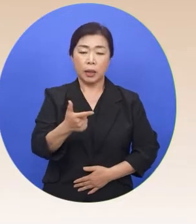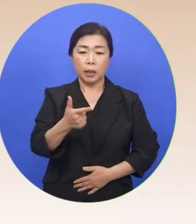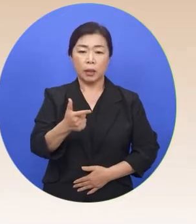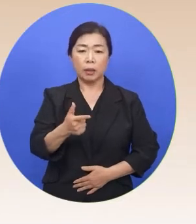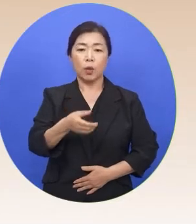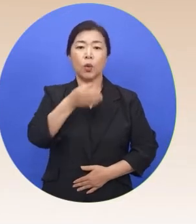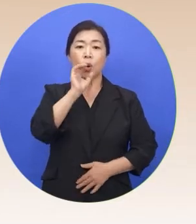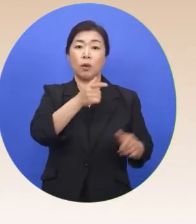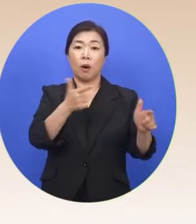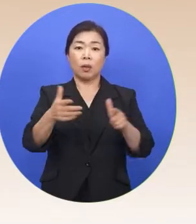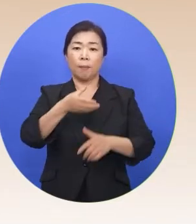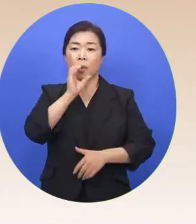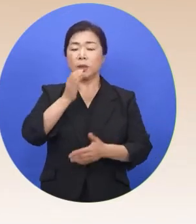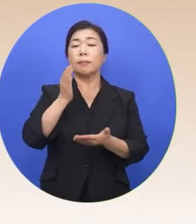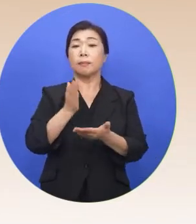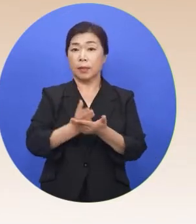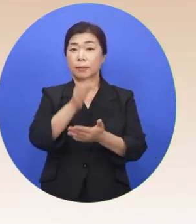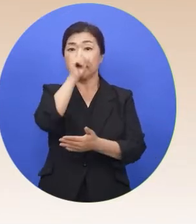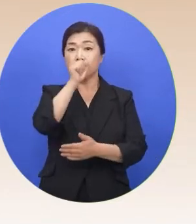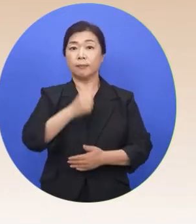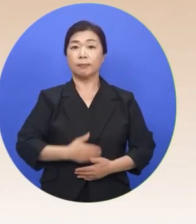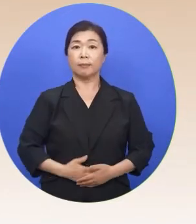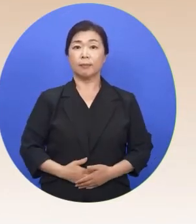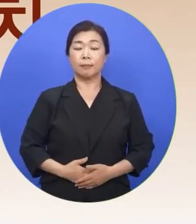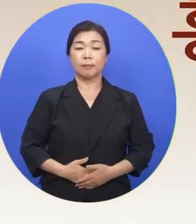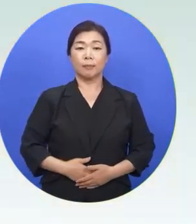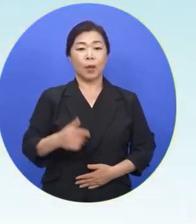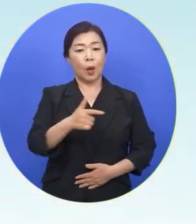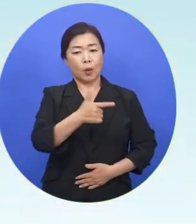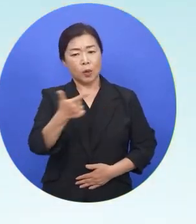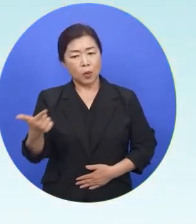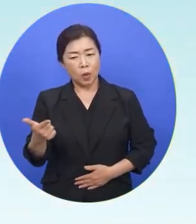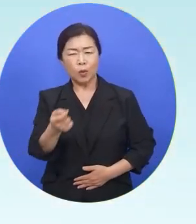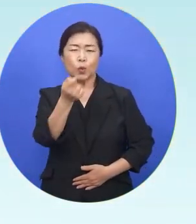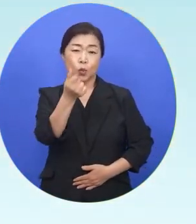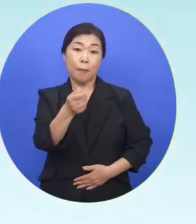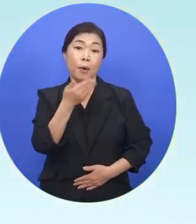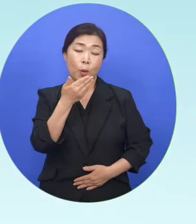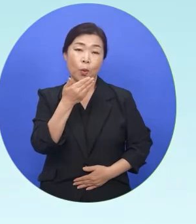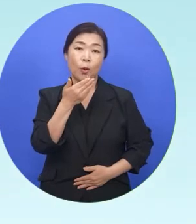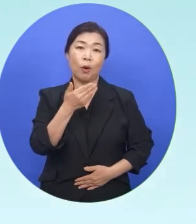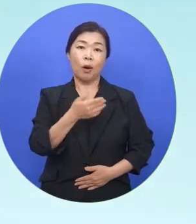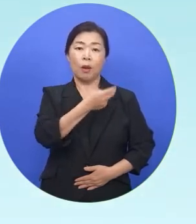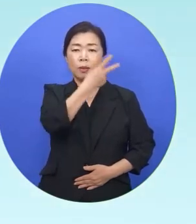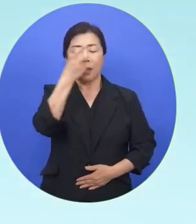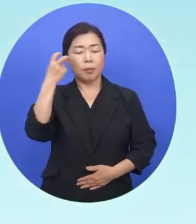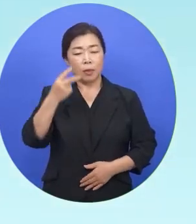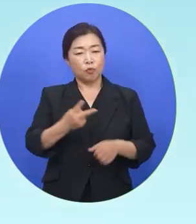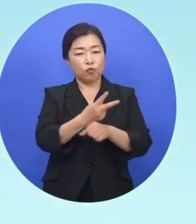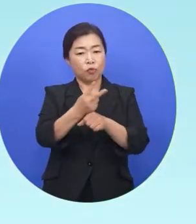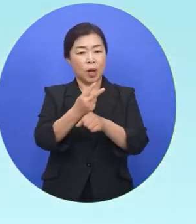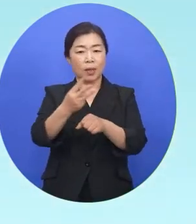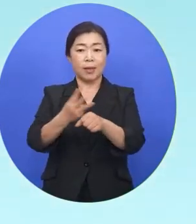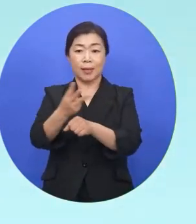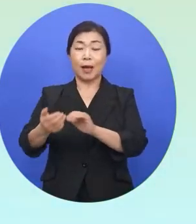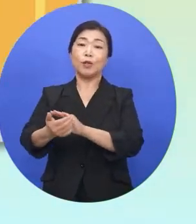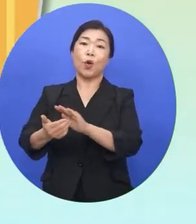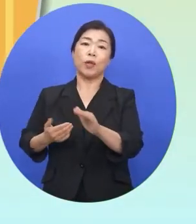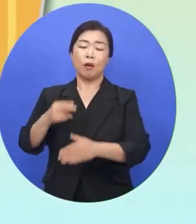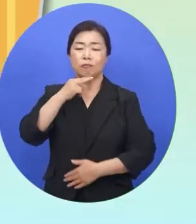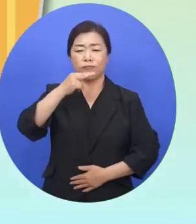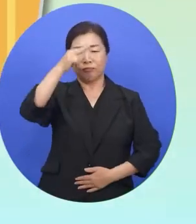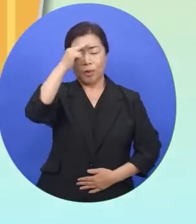들어있는 음료 섭취를 피하는 것이 좋습니다. 저녁은 가볍게 먹고 잠들기 두세 시간